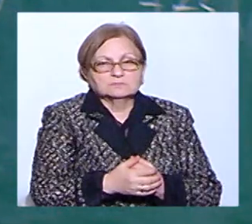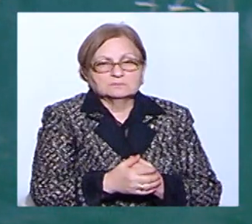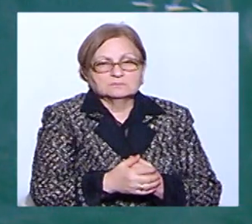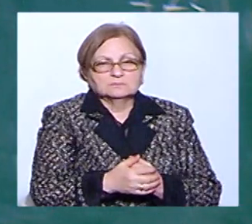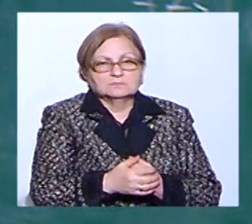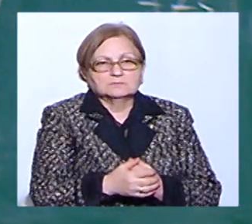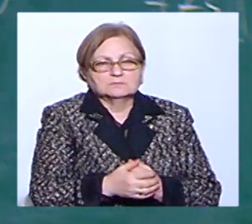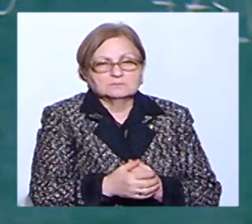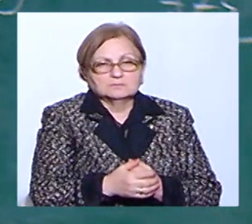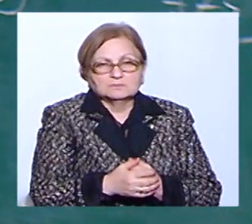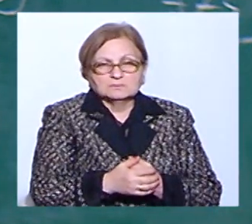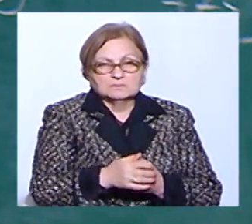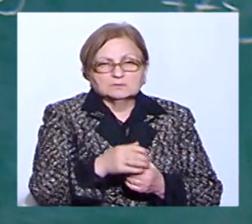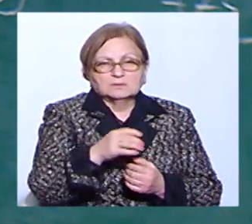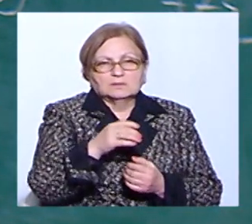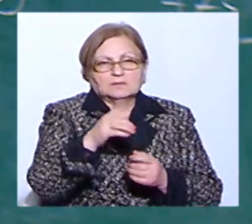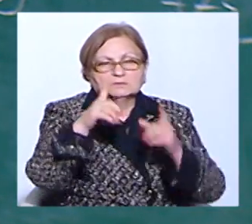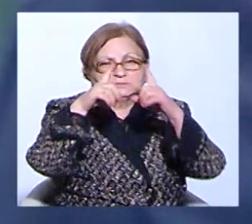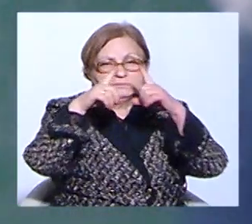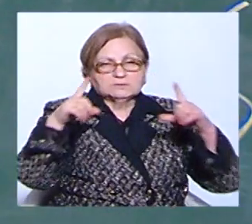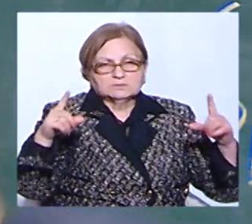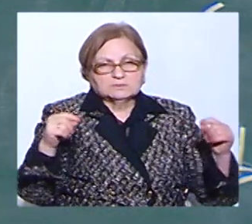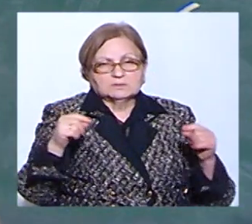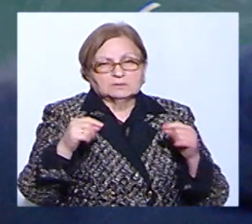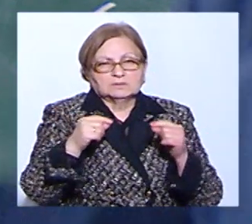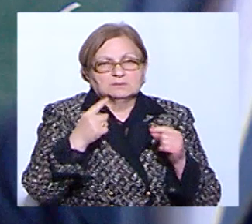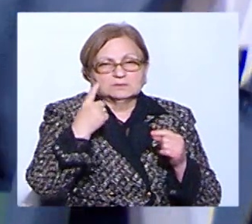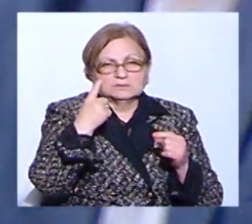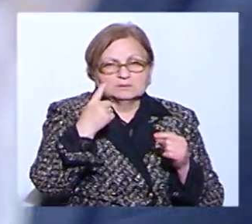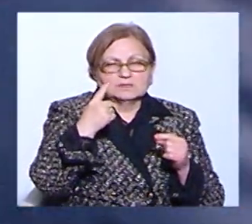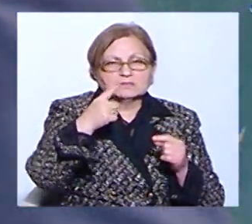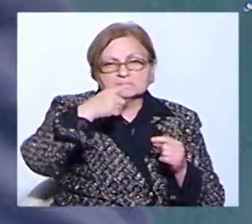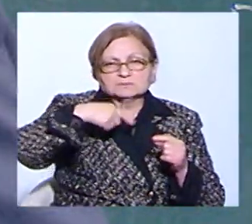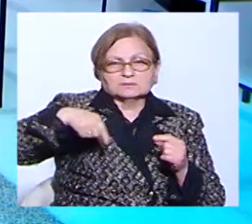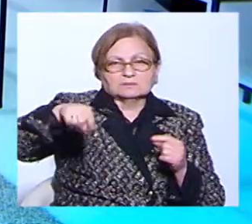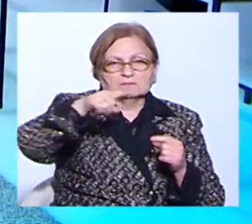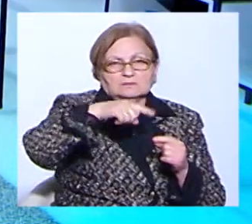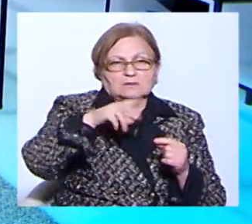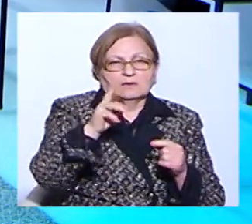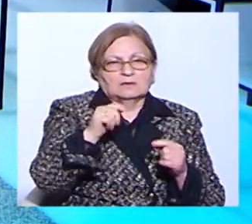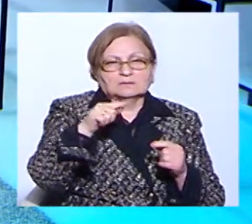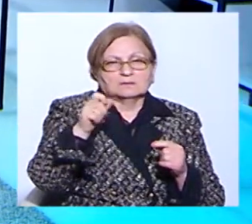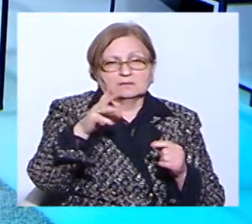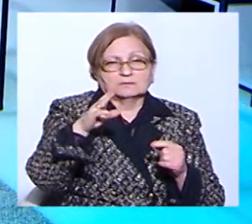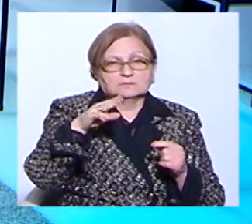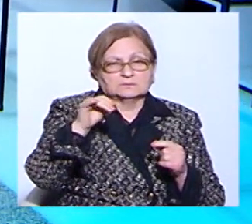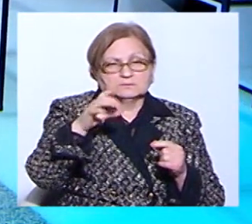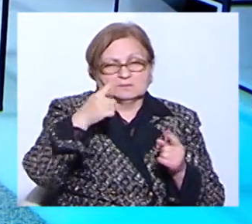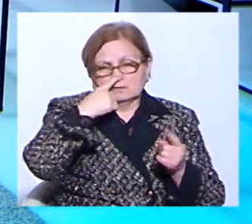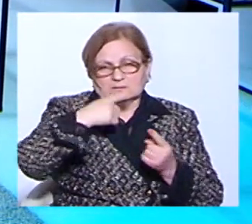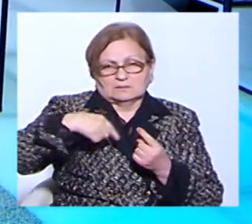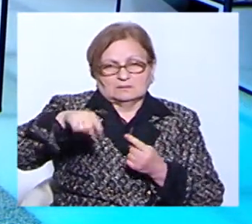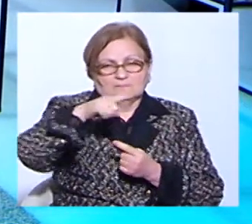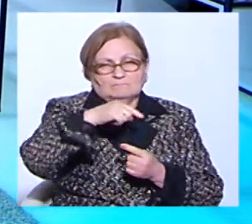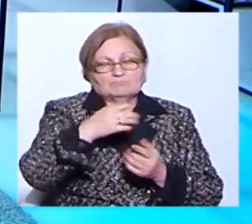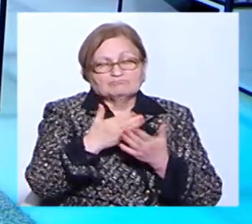მართკუთხა სამკუთხედს ბრუნავთ ერთ-ერთი კათეტის გარშემო. ერთ-ერთი კათეტის ირგვლივ. წარმოვიდგინოთ